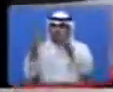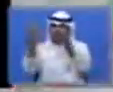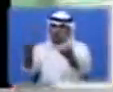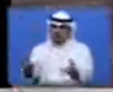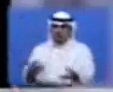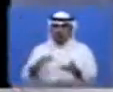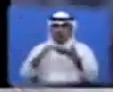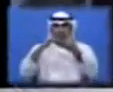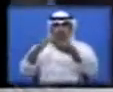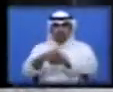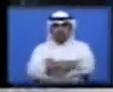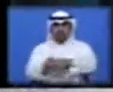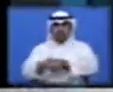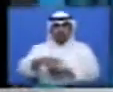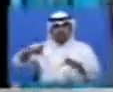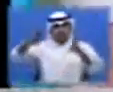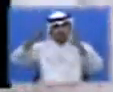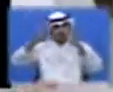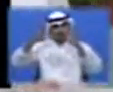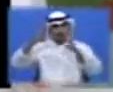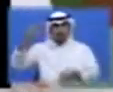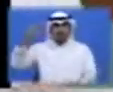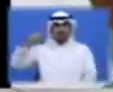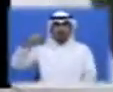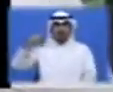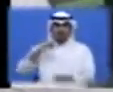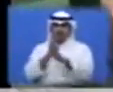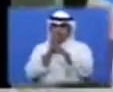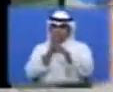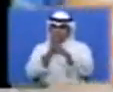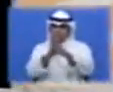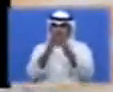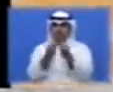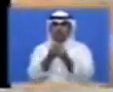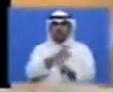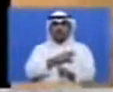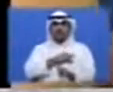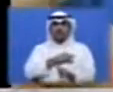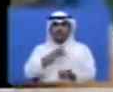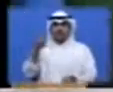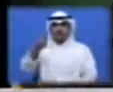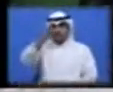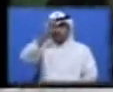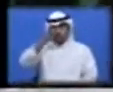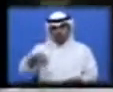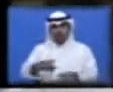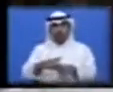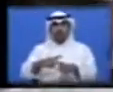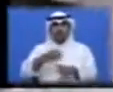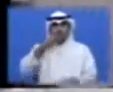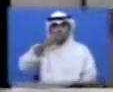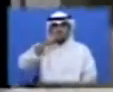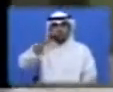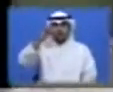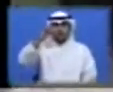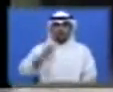الأكارم، ما قصروا معنا بصراحة ودعمونا دعم كبير جدا، سواء بالنسبة للأدوية، بالنسبة